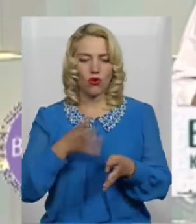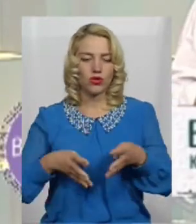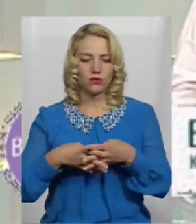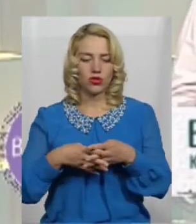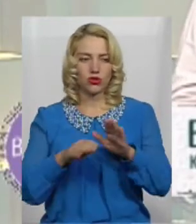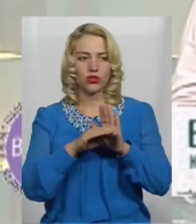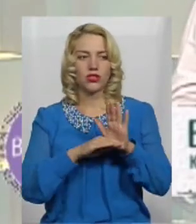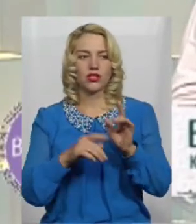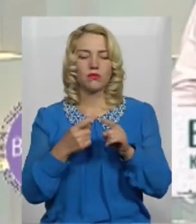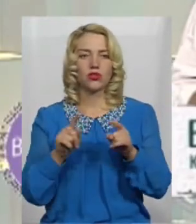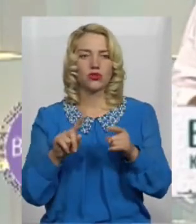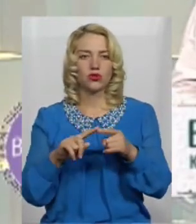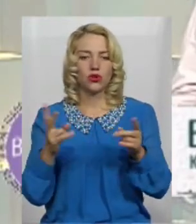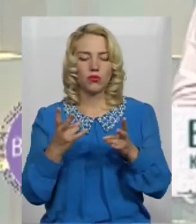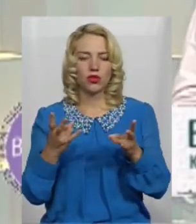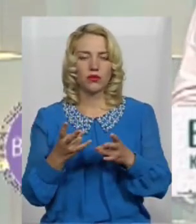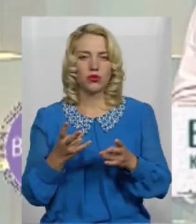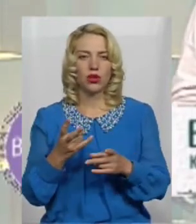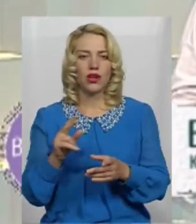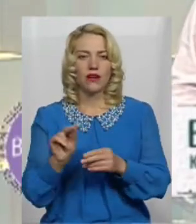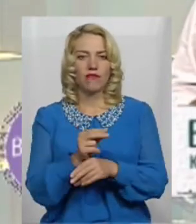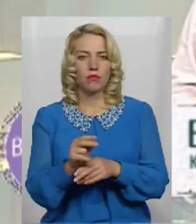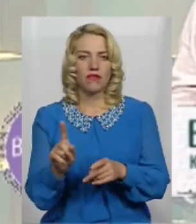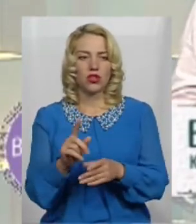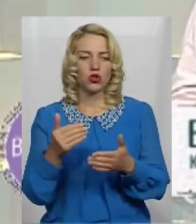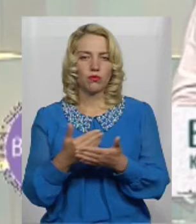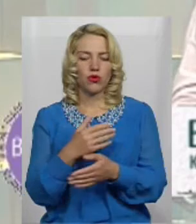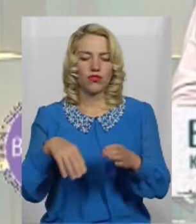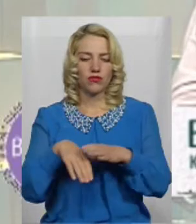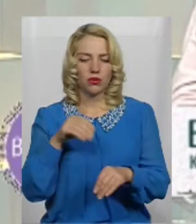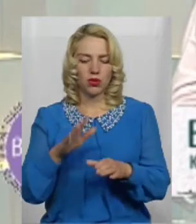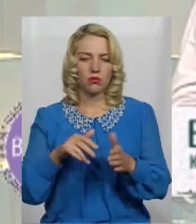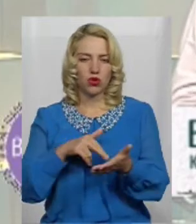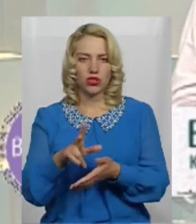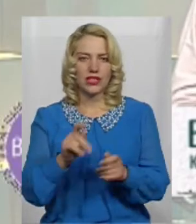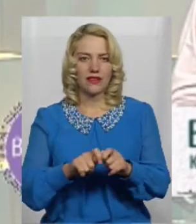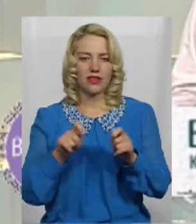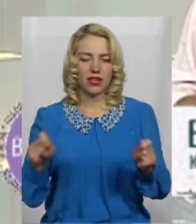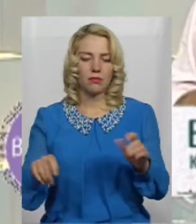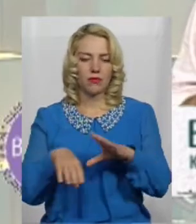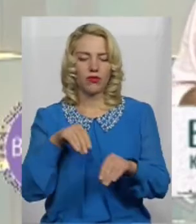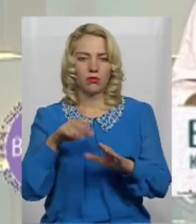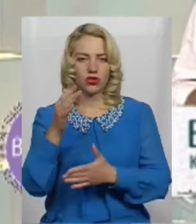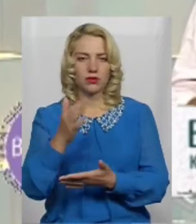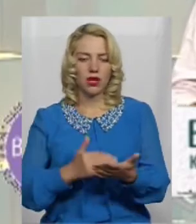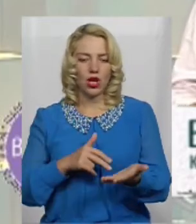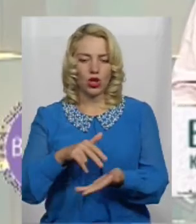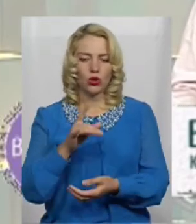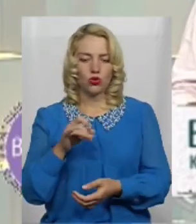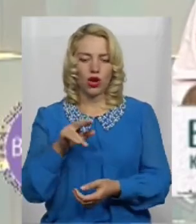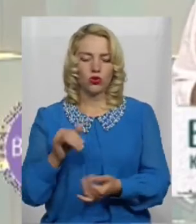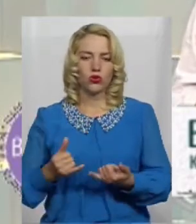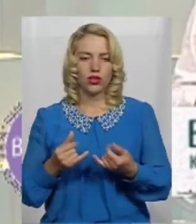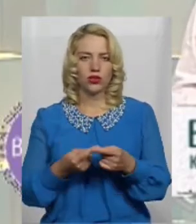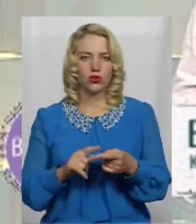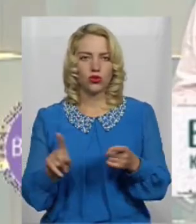системою. Це те, що потрібно знову ж таки виправляти, щоб нові вибори пройшли за відкритими виборчими списками. Йду в Раду для того, щоб